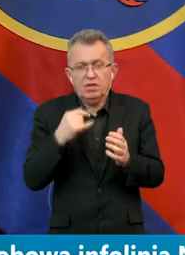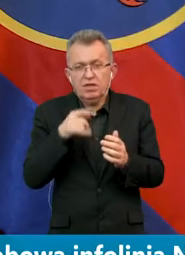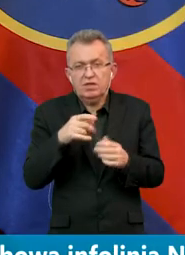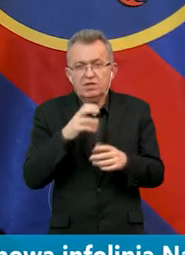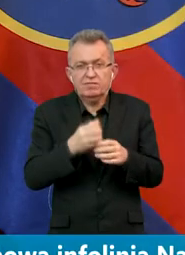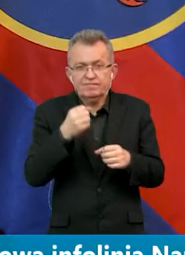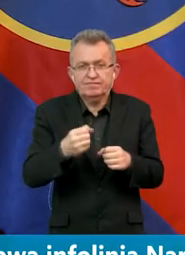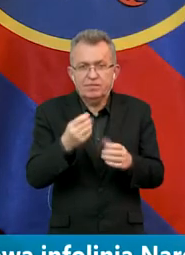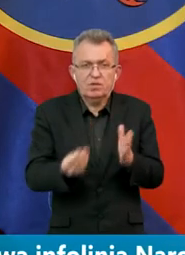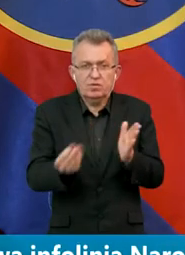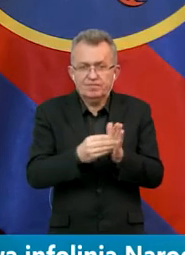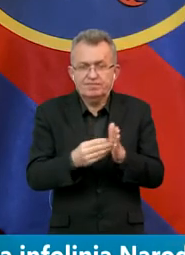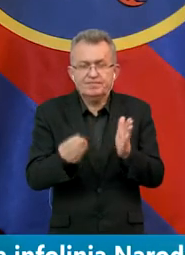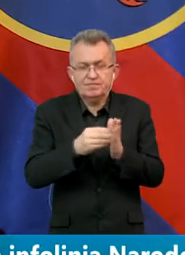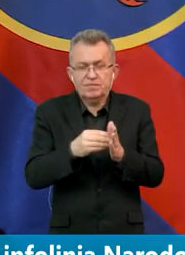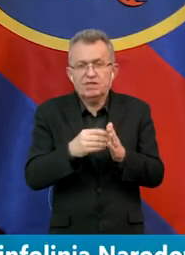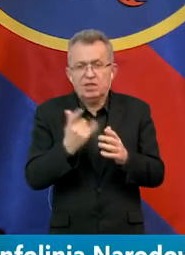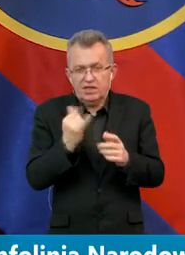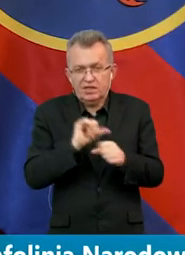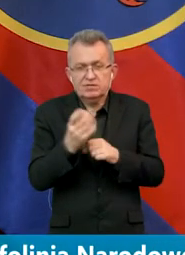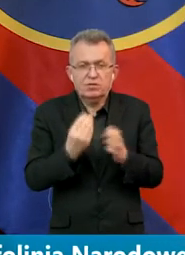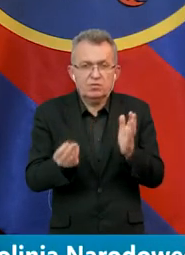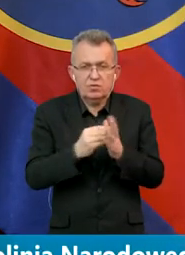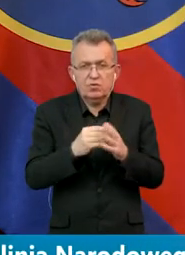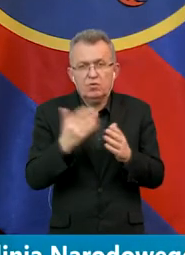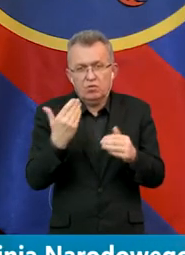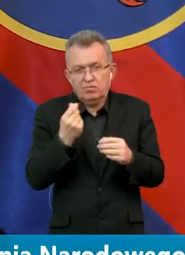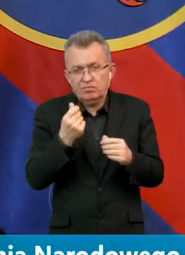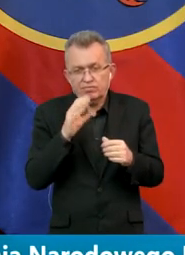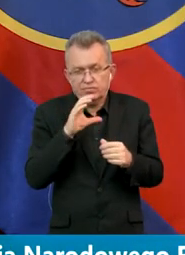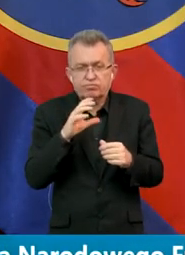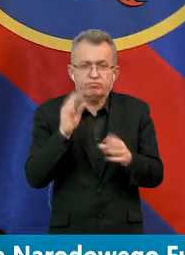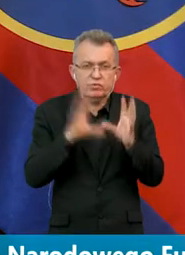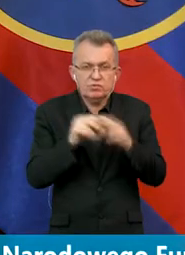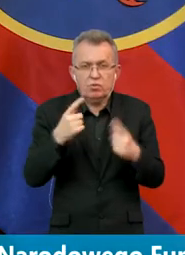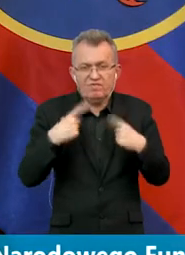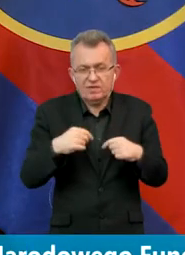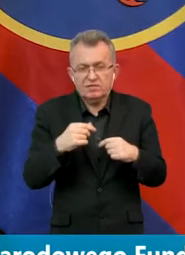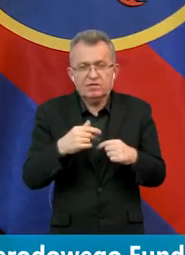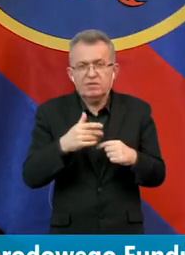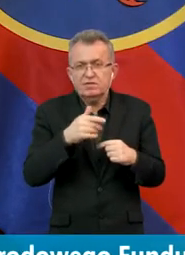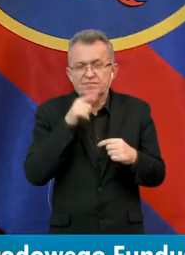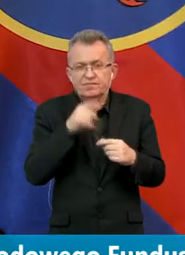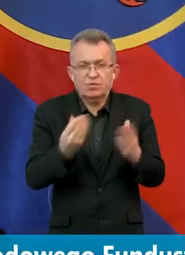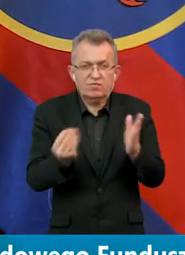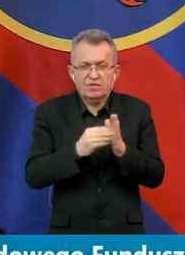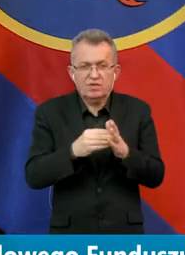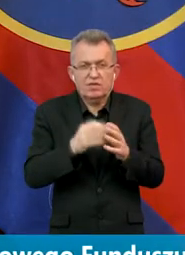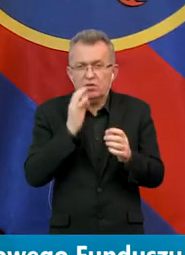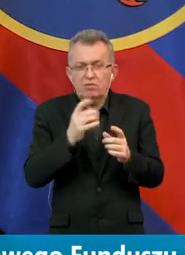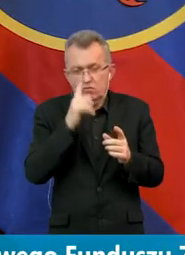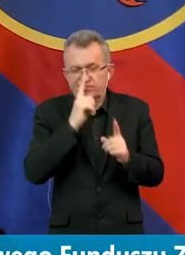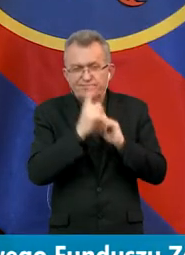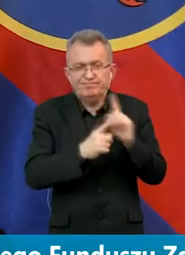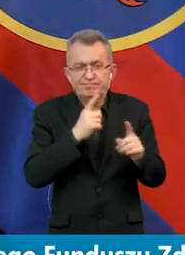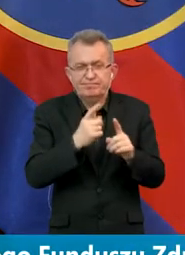stacje dokładane, bo parę stacji jest dołożonych na skutek również i budżetu obywatelskiego, one nie mają, nie są tak popularne